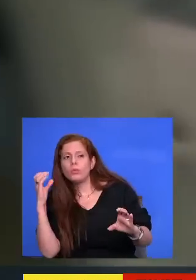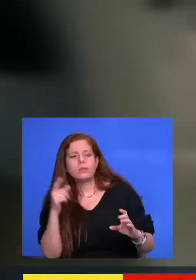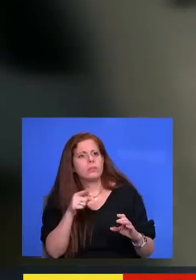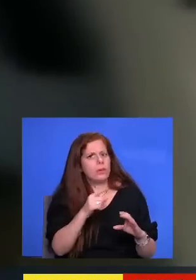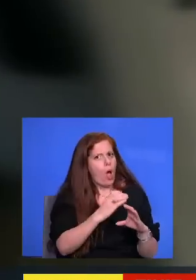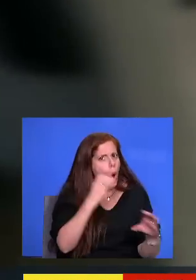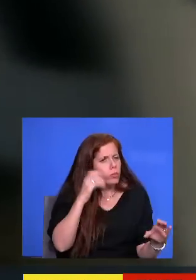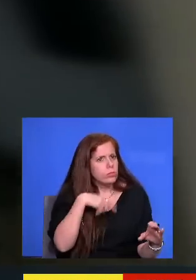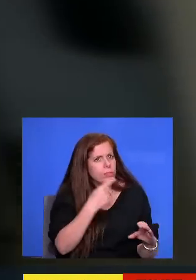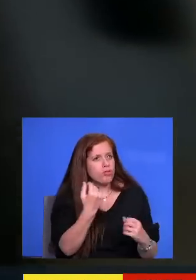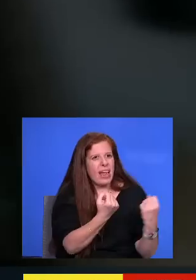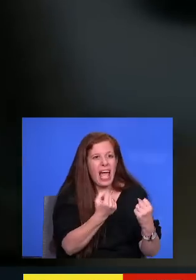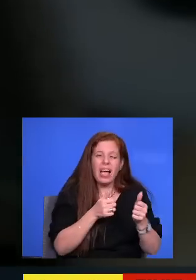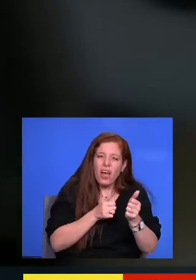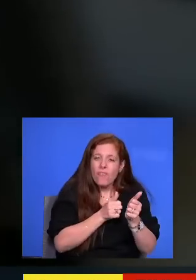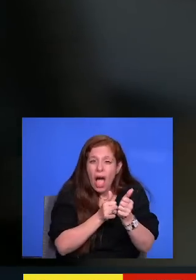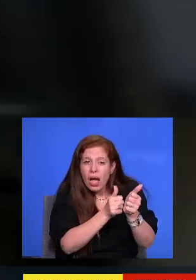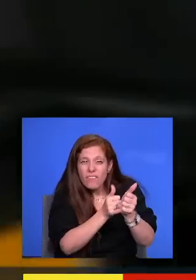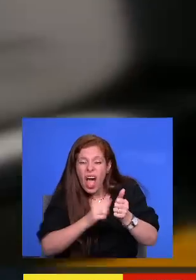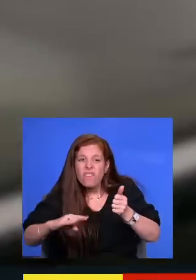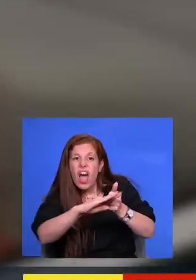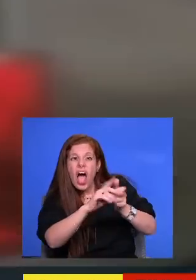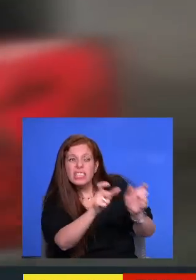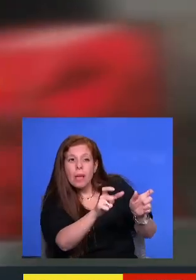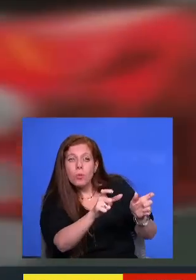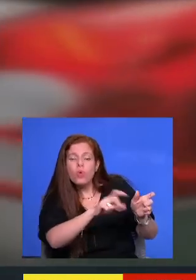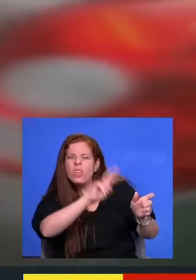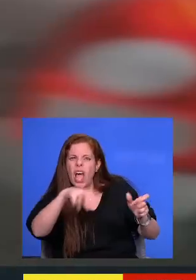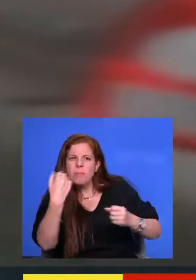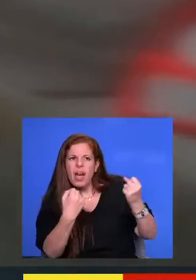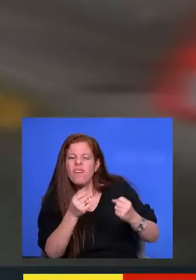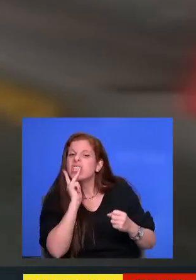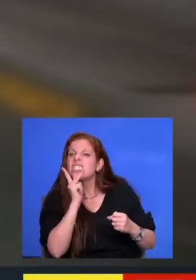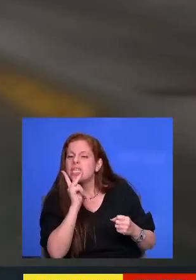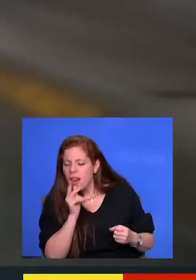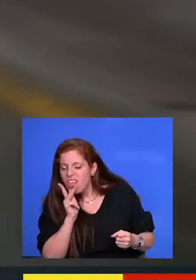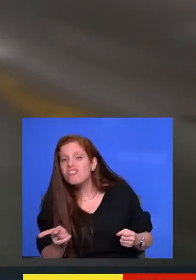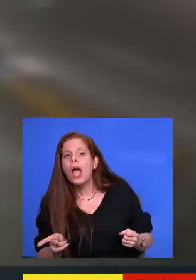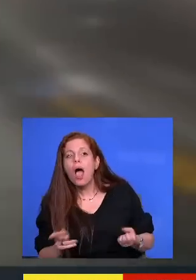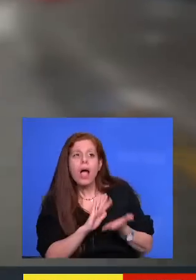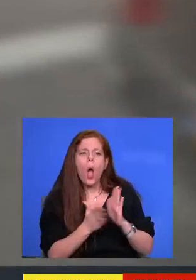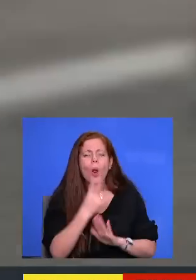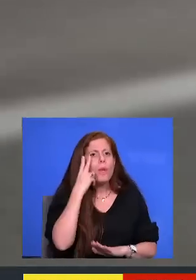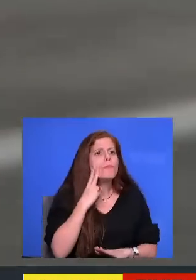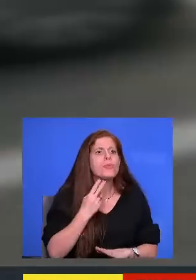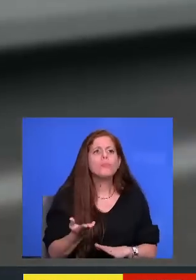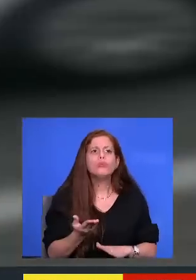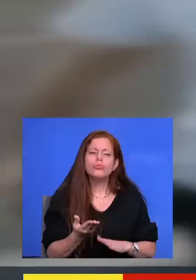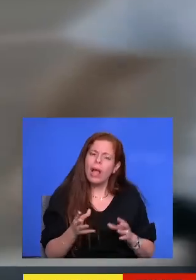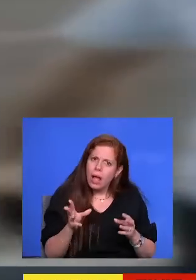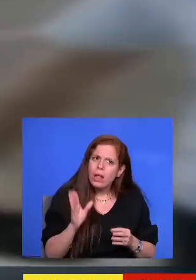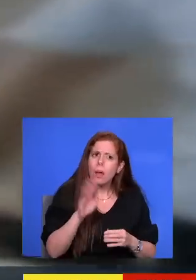נהג הרכב הפרטי עקב אחריו, חסם את דרכו, ירד מרכבו ואז קילל וירק. הכל בלי בושה ולעיני